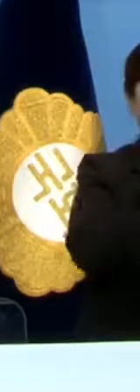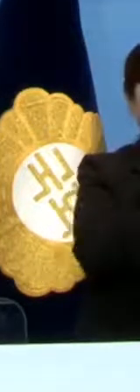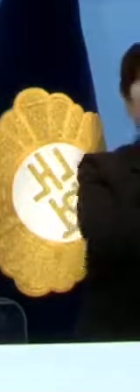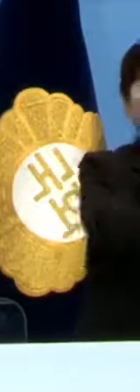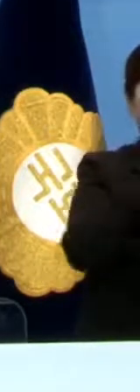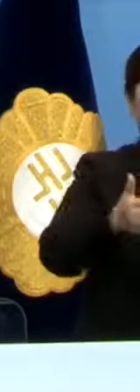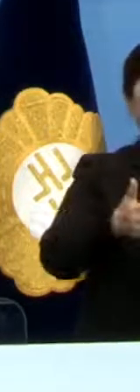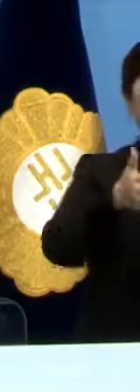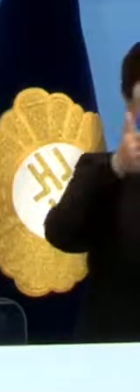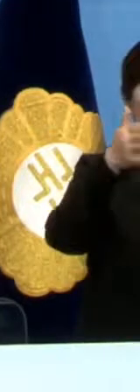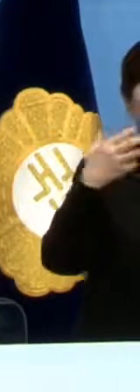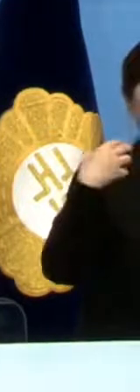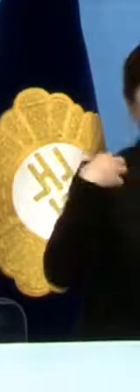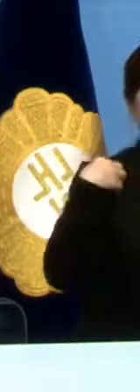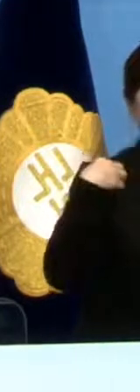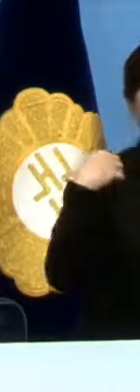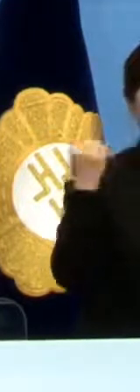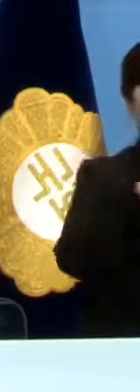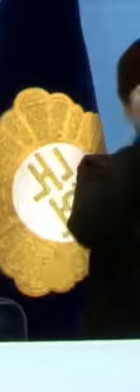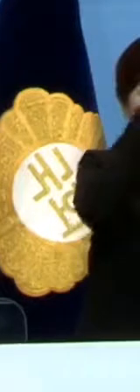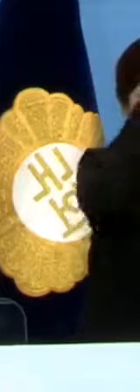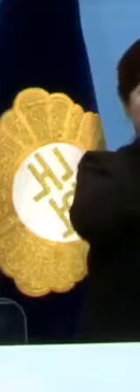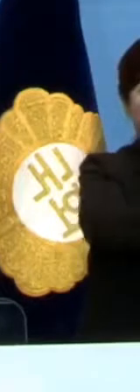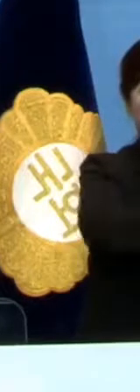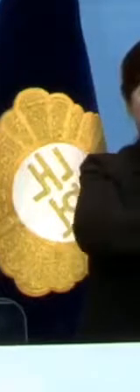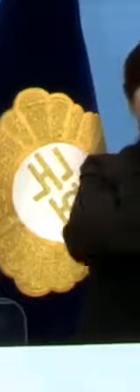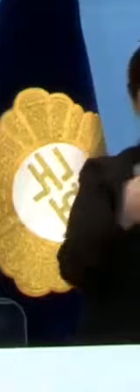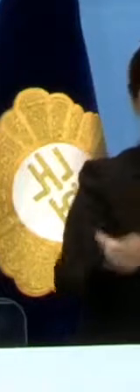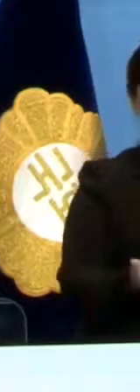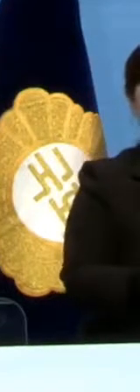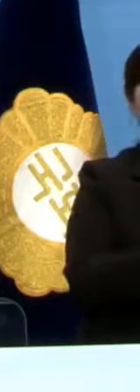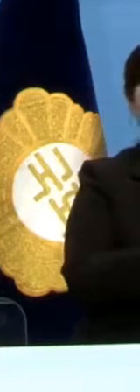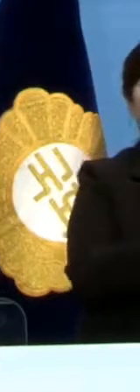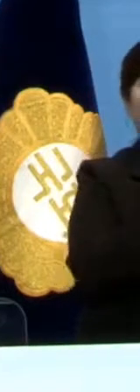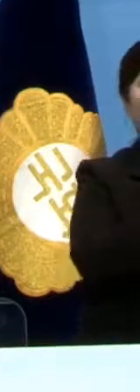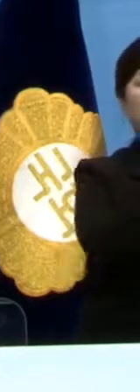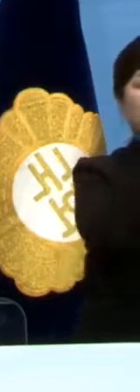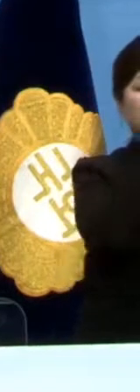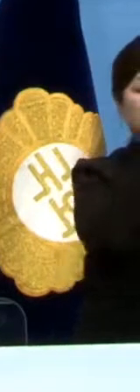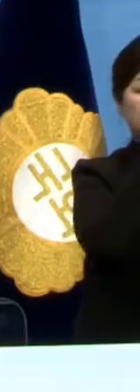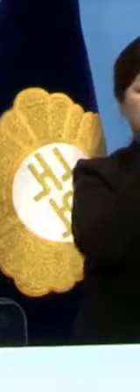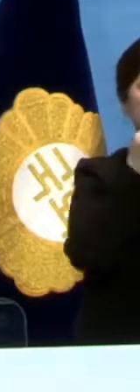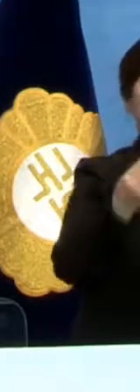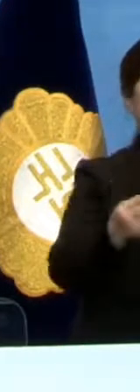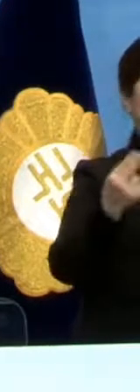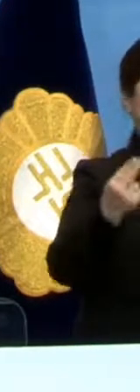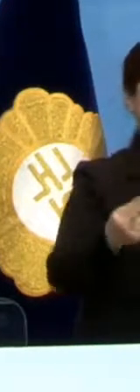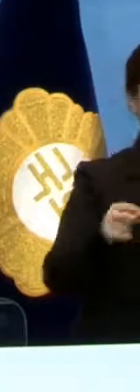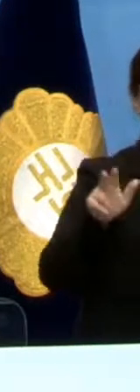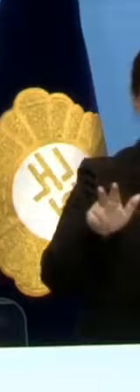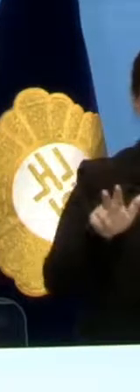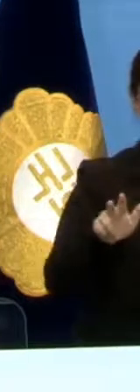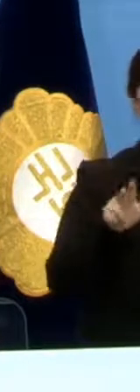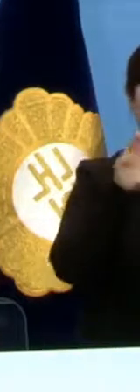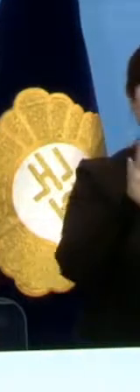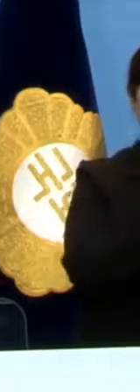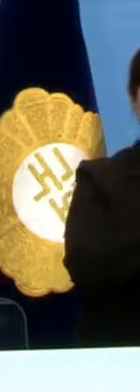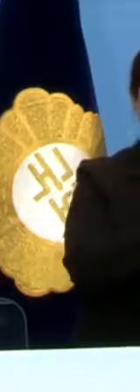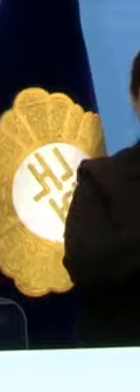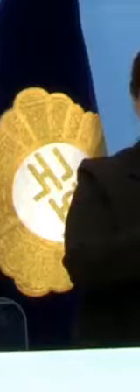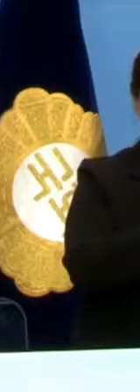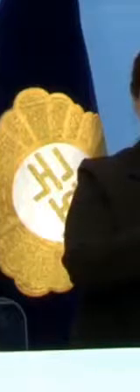도시로서 그 역할과 기능을 다해온 것에 비해서 지금은